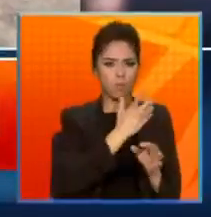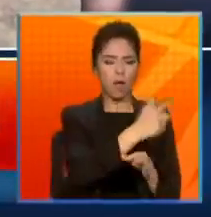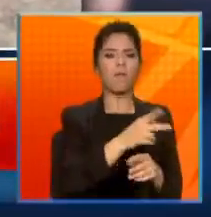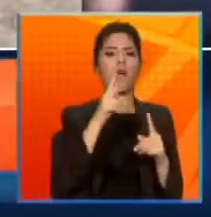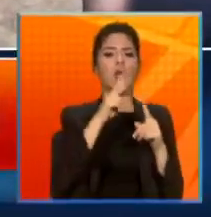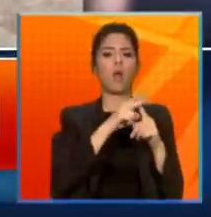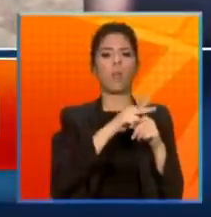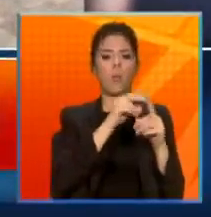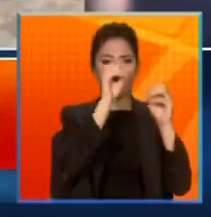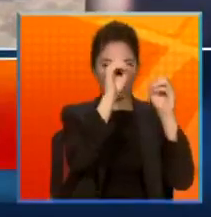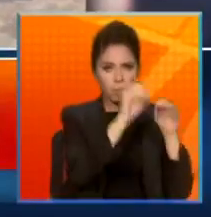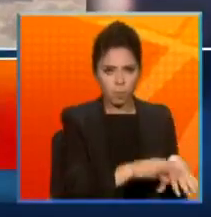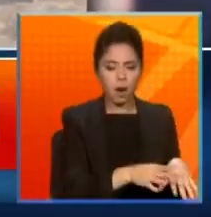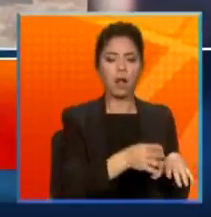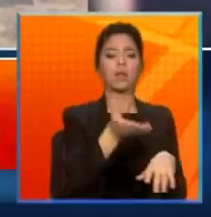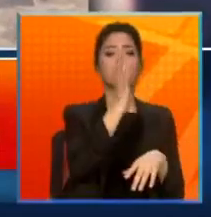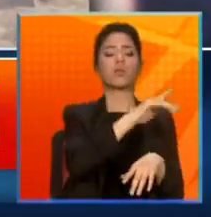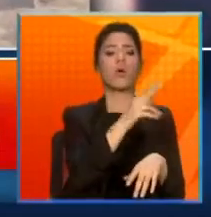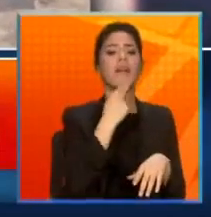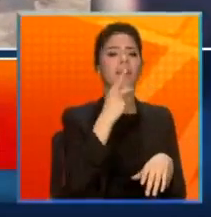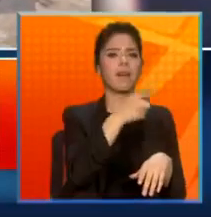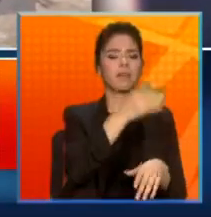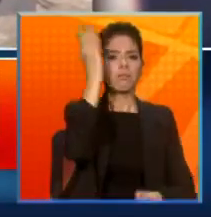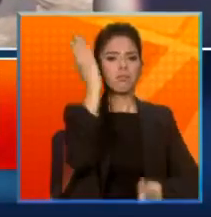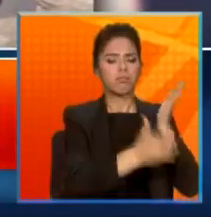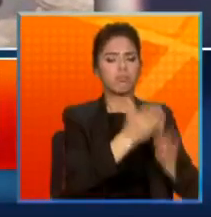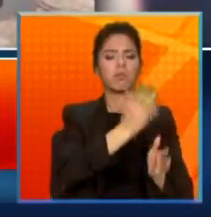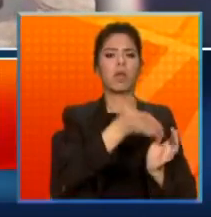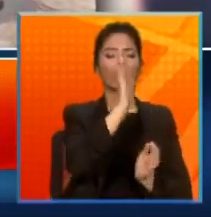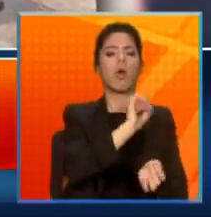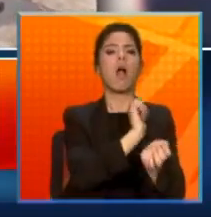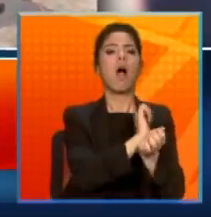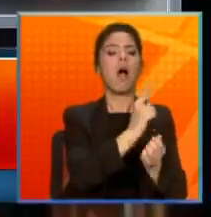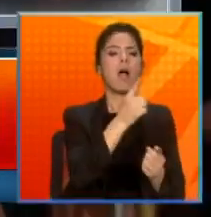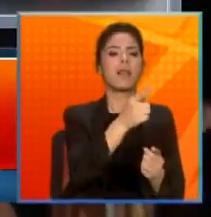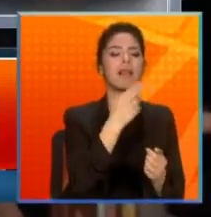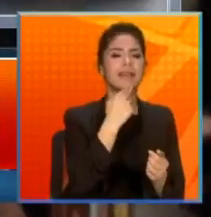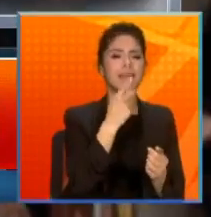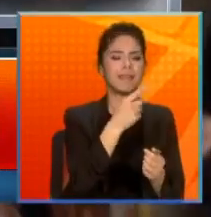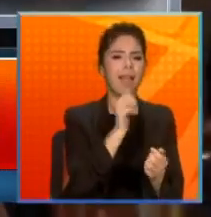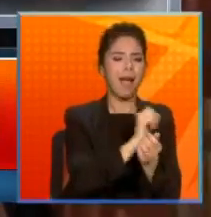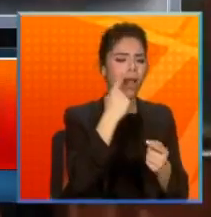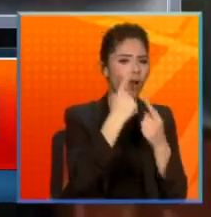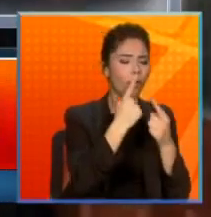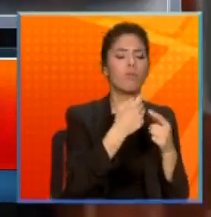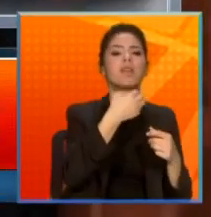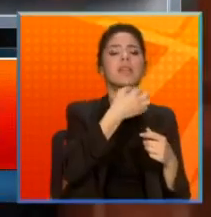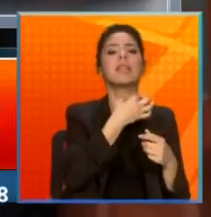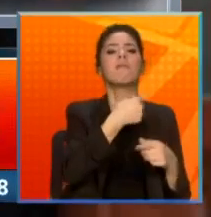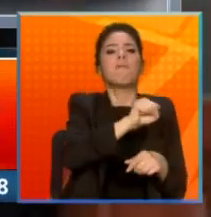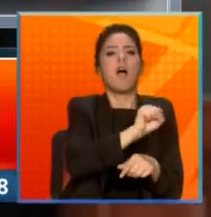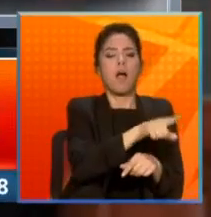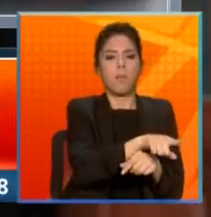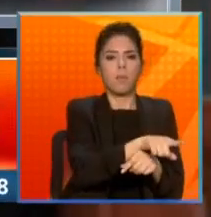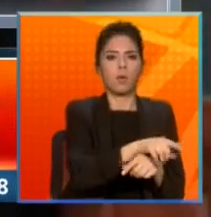bırakmak zorunda kaldı. Eşi Hafize Fidan'a şiddet uyguluyor, ailesiyle de görüştürmüyordu. Hakaretler yağdırıyordu. Gelirim,